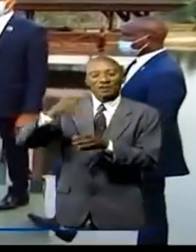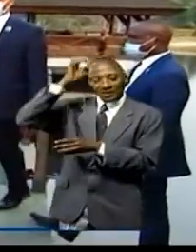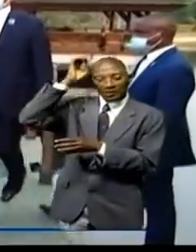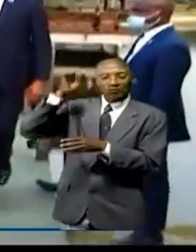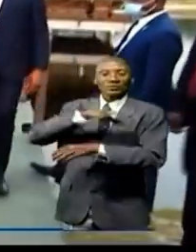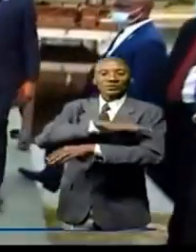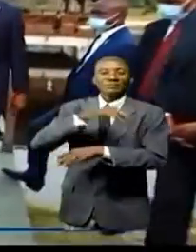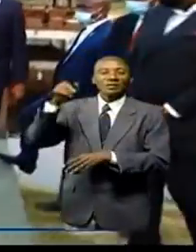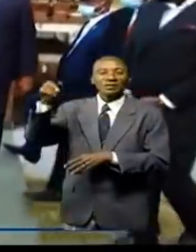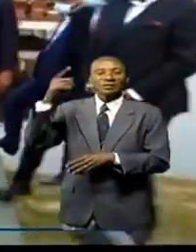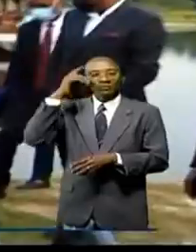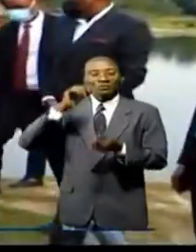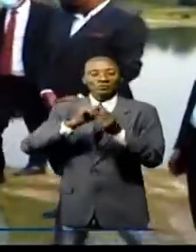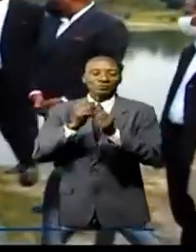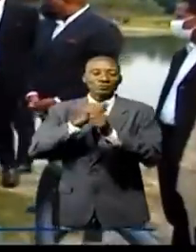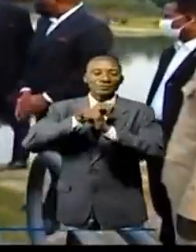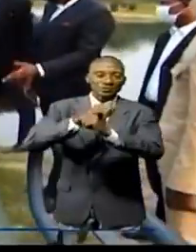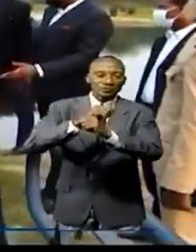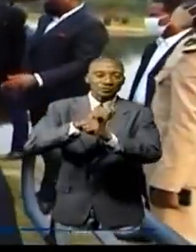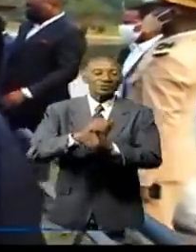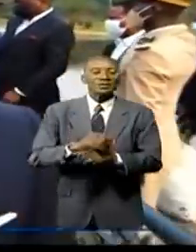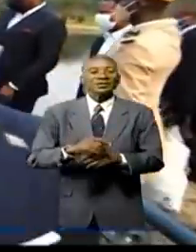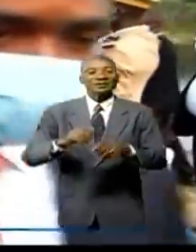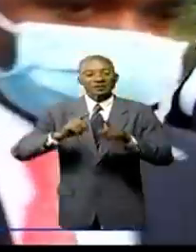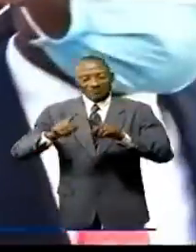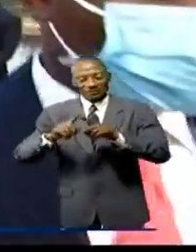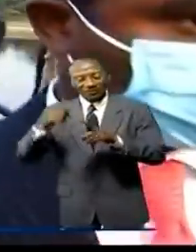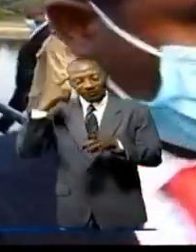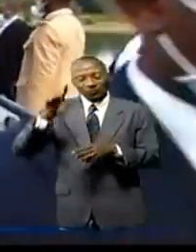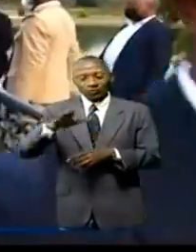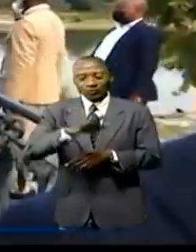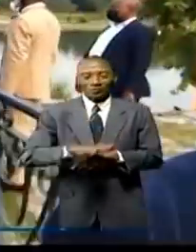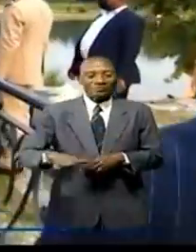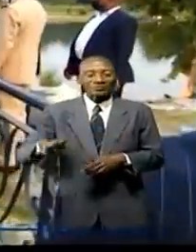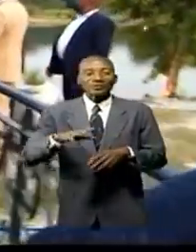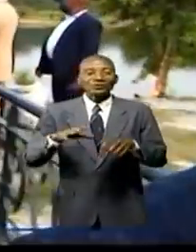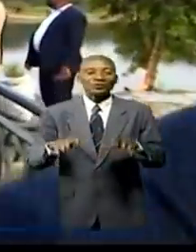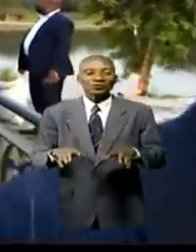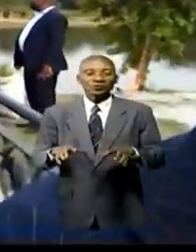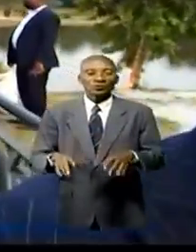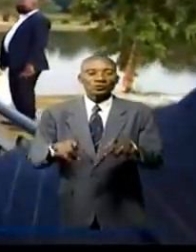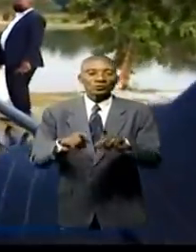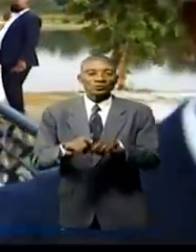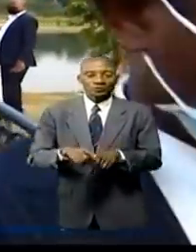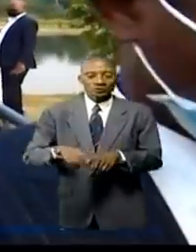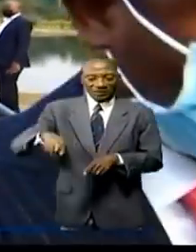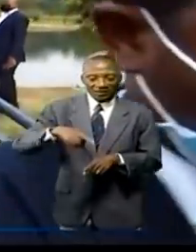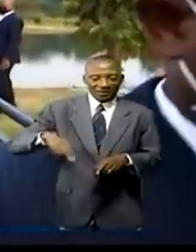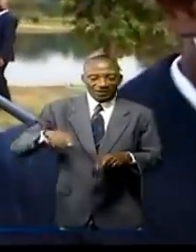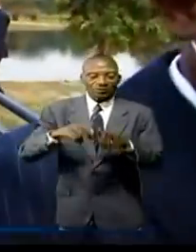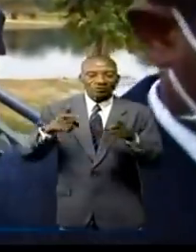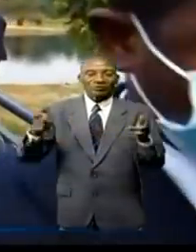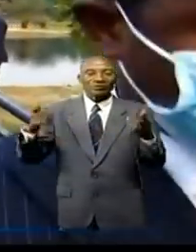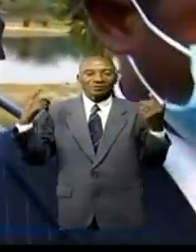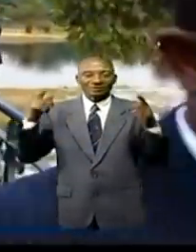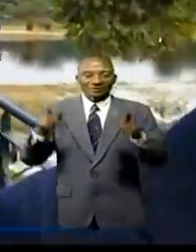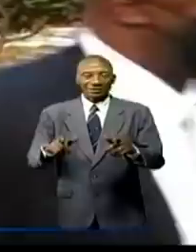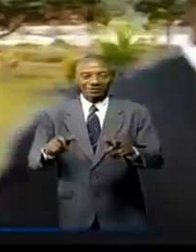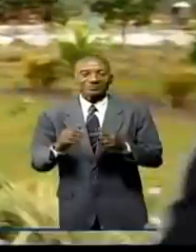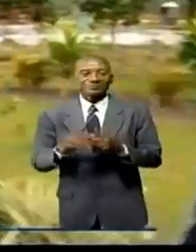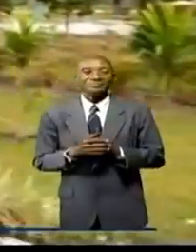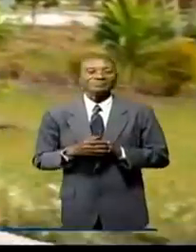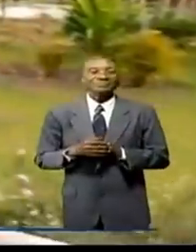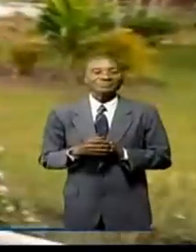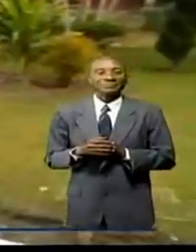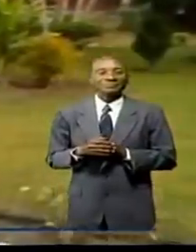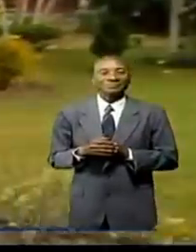sécurité et la coopération pour la République démocratique du Congo et la région qui en est à sa 10e édition.